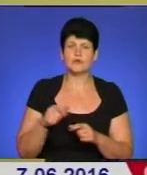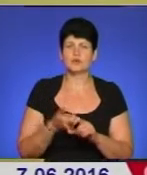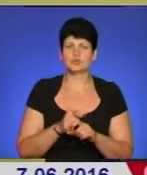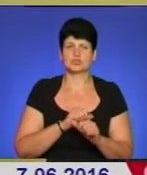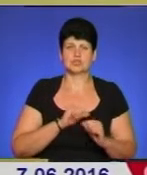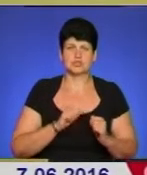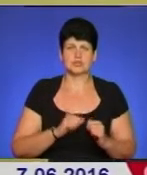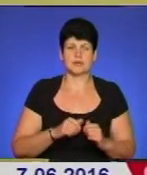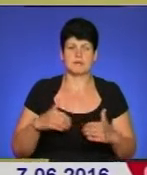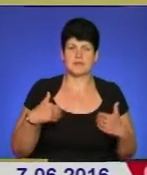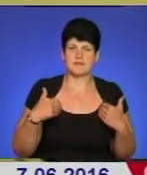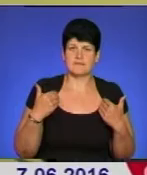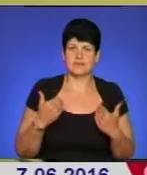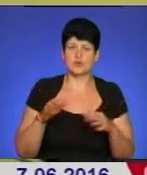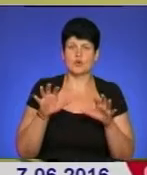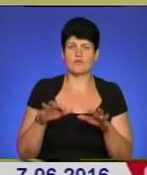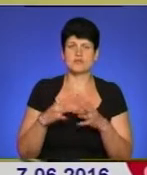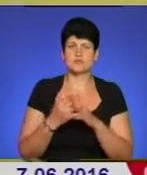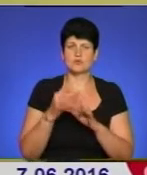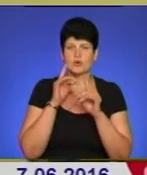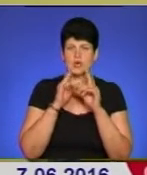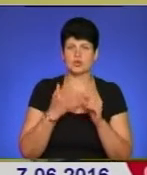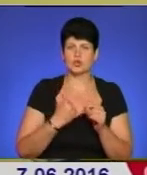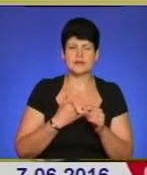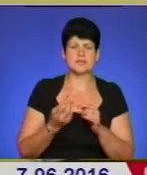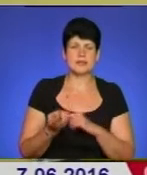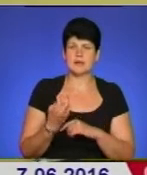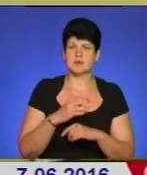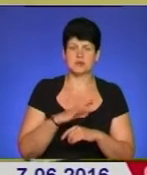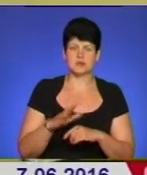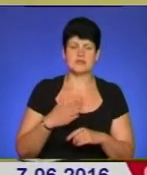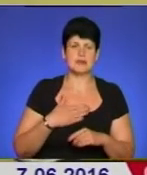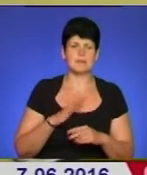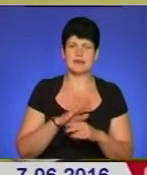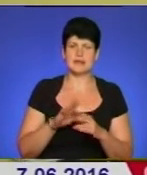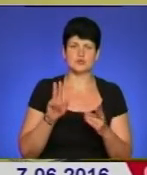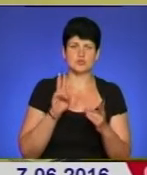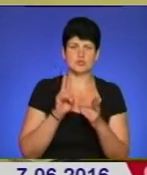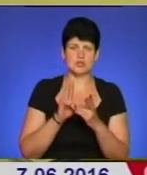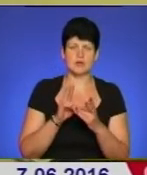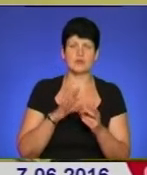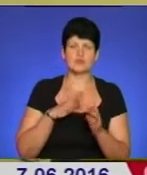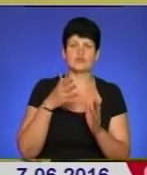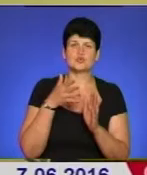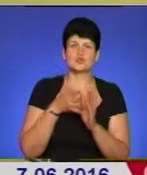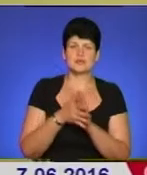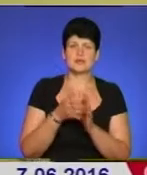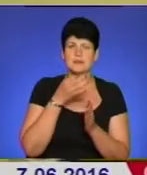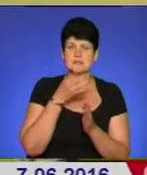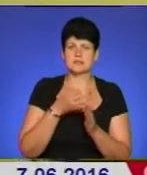привітні. Правда, голова сільської ради до нас не вийшов і з нами не зустрічався. Це було зразу зрозуміло, нам там підказали,